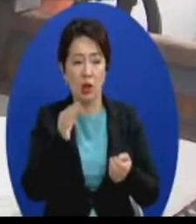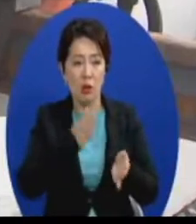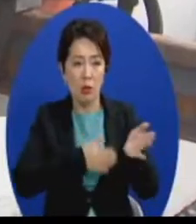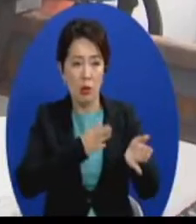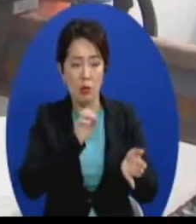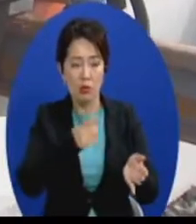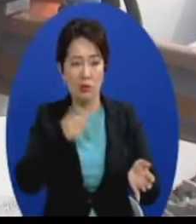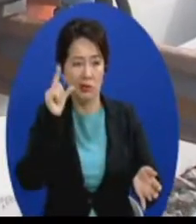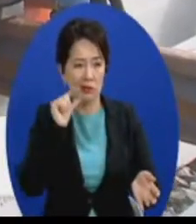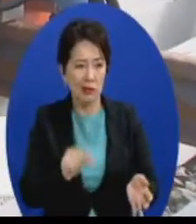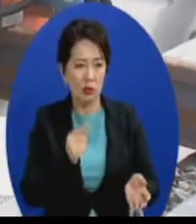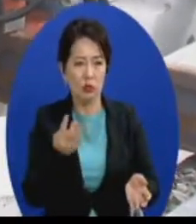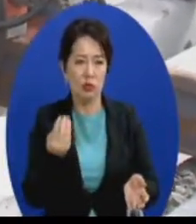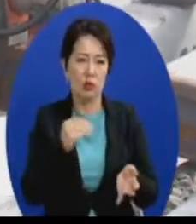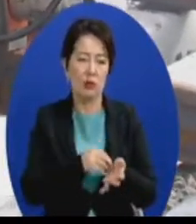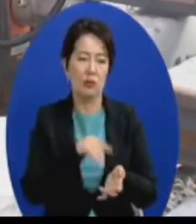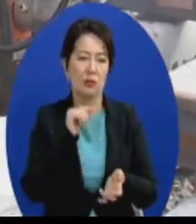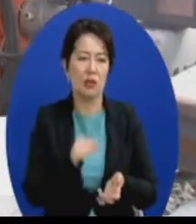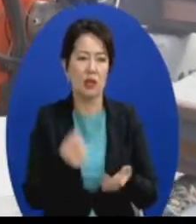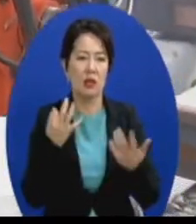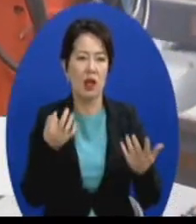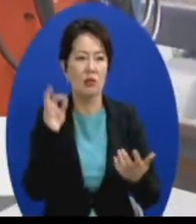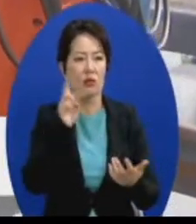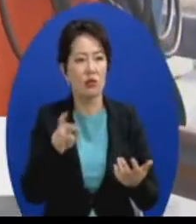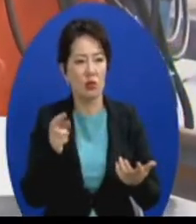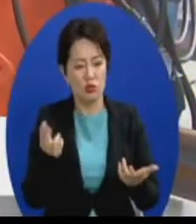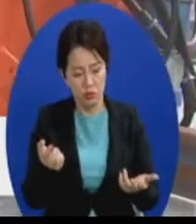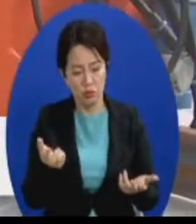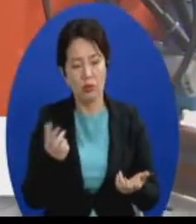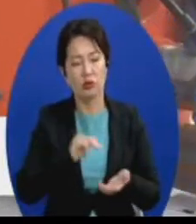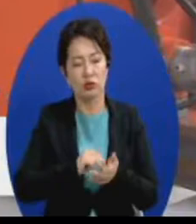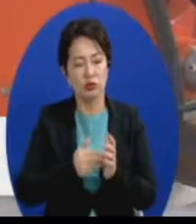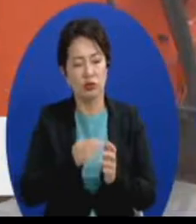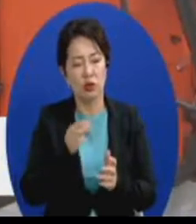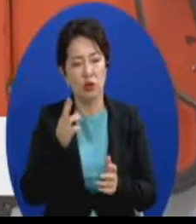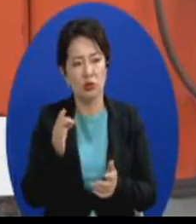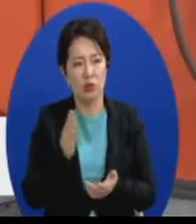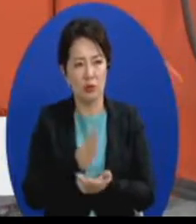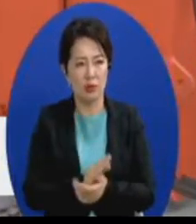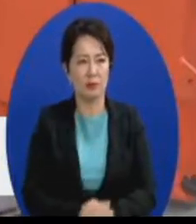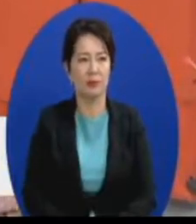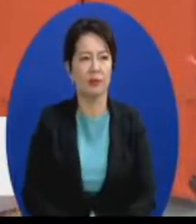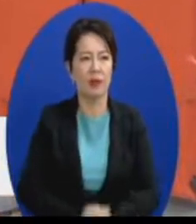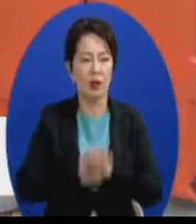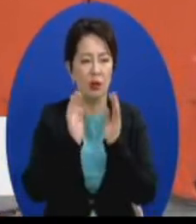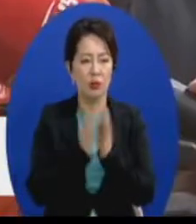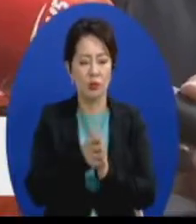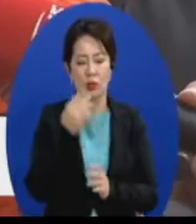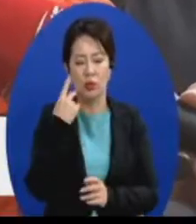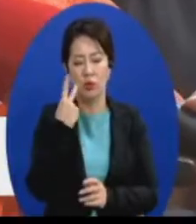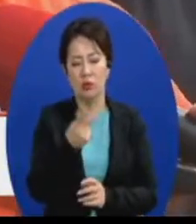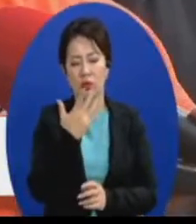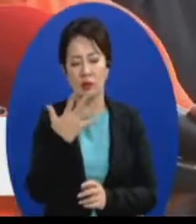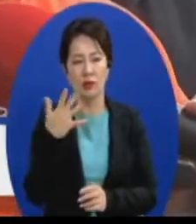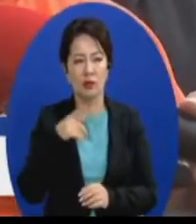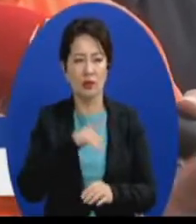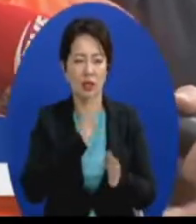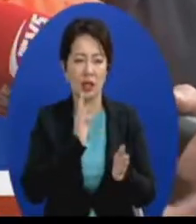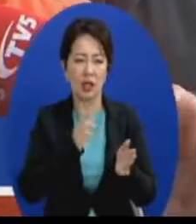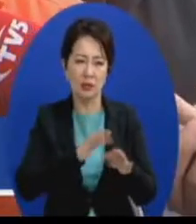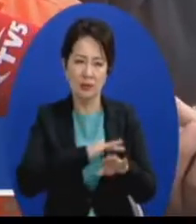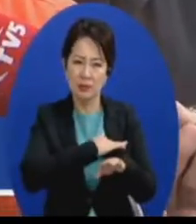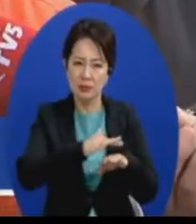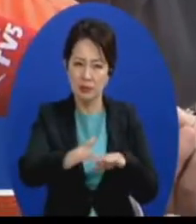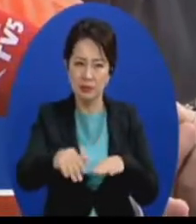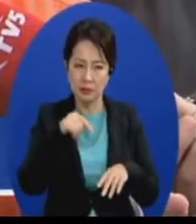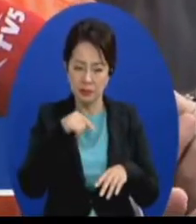ашиглалтанд орсноор энэ зардал 4 дахин багасж 8 ам доллар болно гэж тооцжээ. Нийтдээ 255 км замын урт одоо